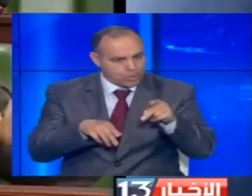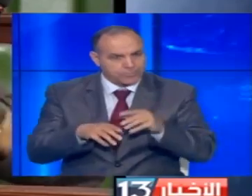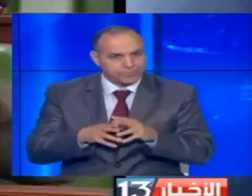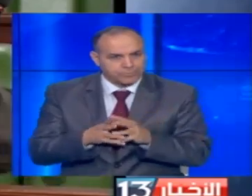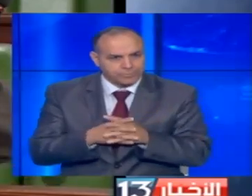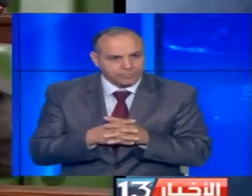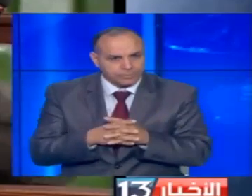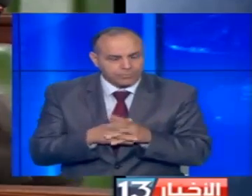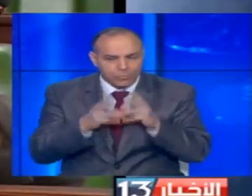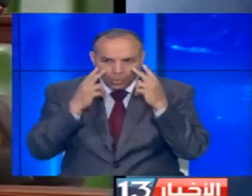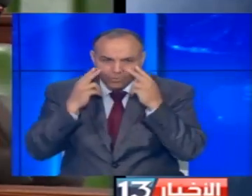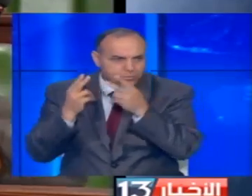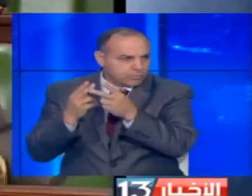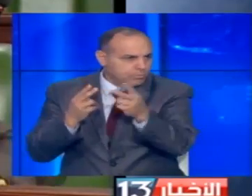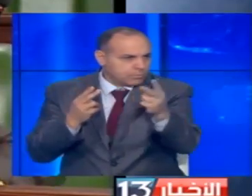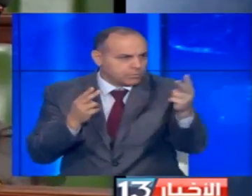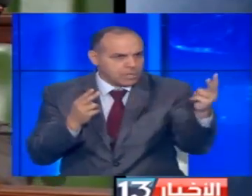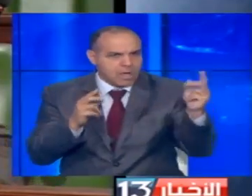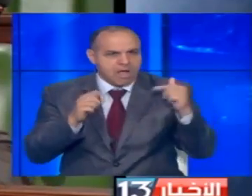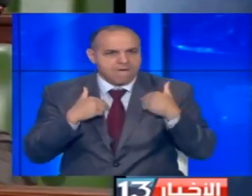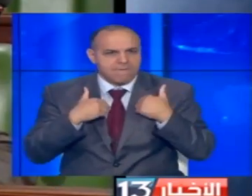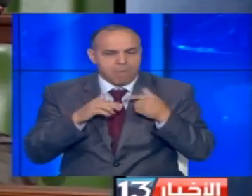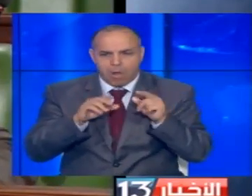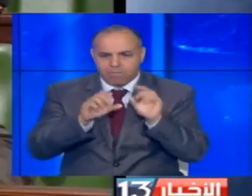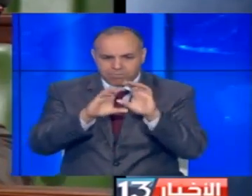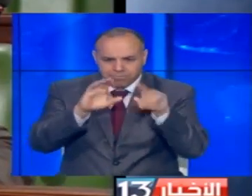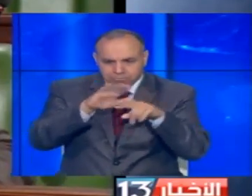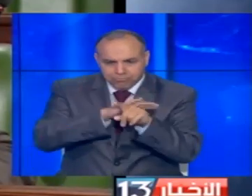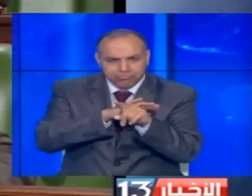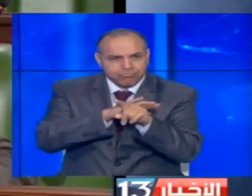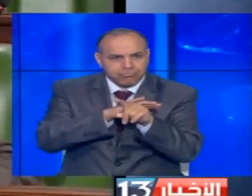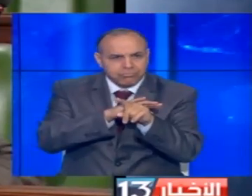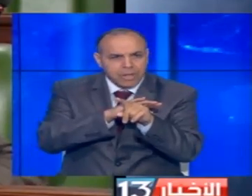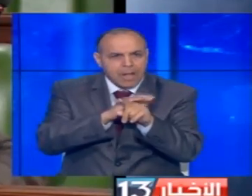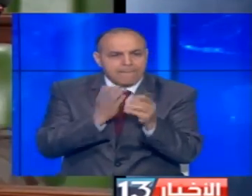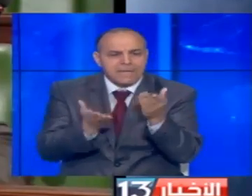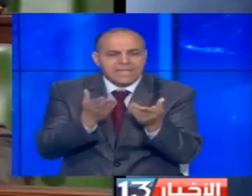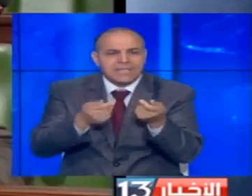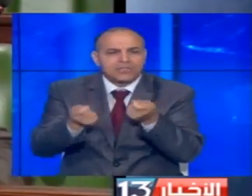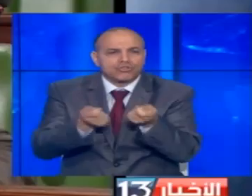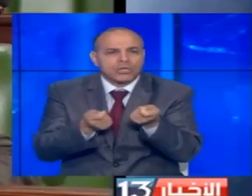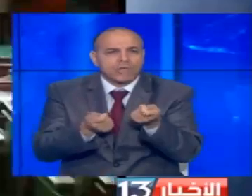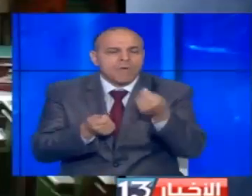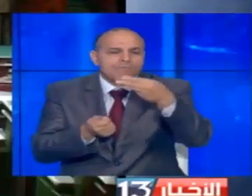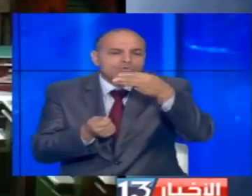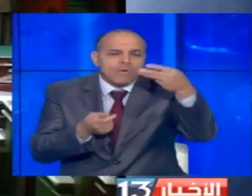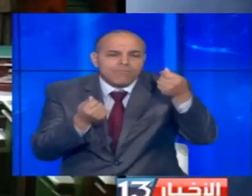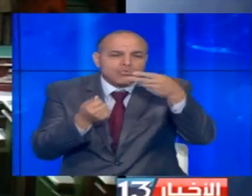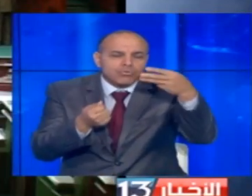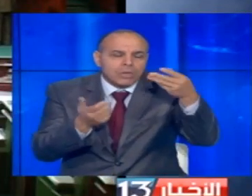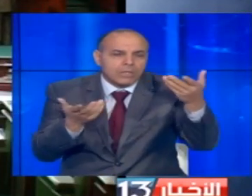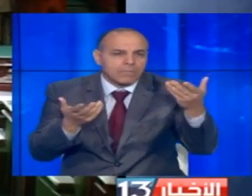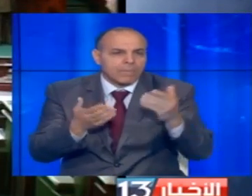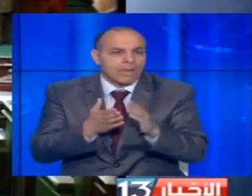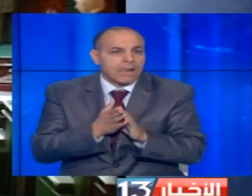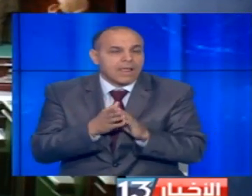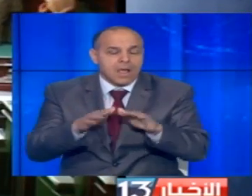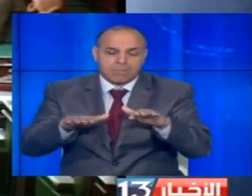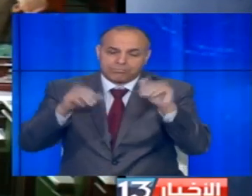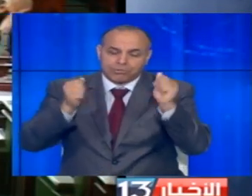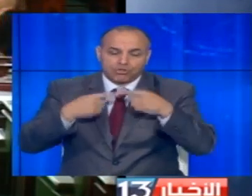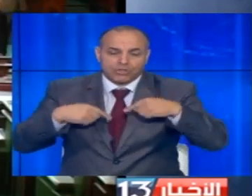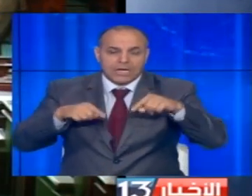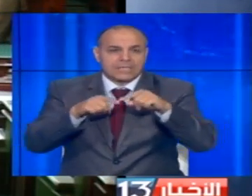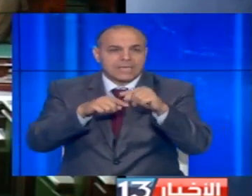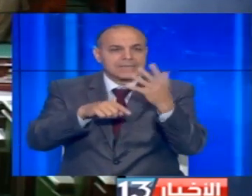كنابه نخذ قدامي نبقى عندي فويت اسمها ميزان تجاري اسمها عمله صعبه وتم رفع الجلسه العامه